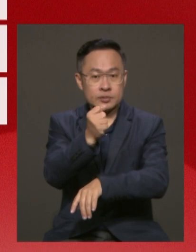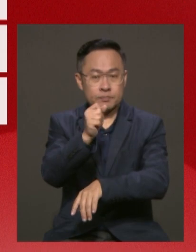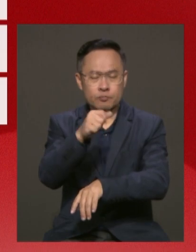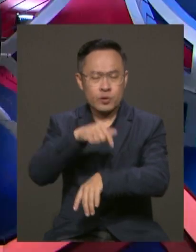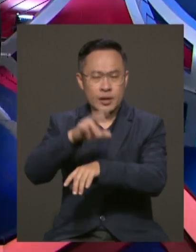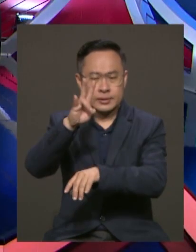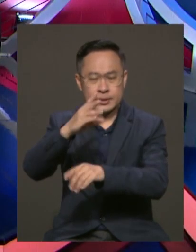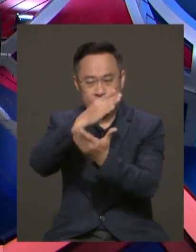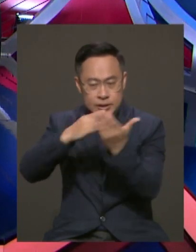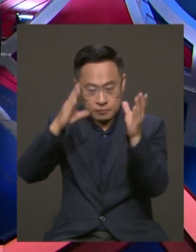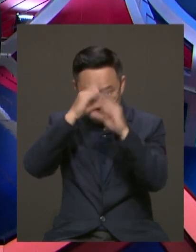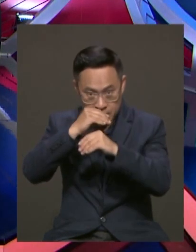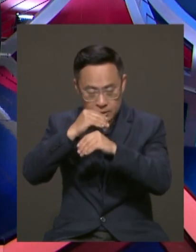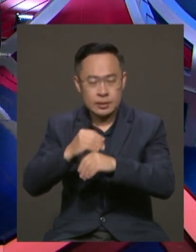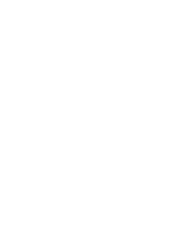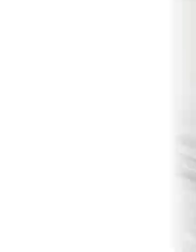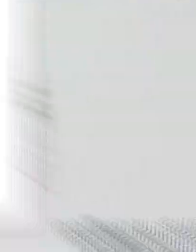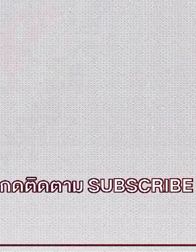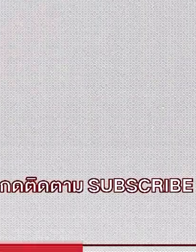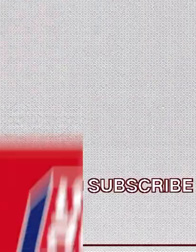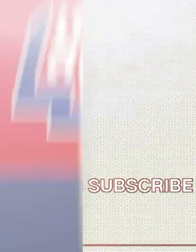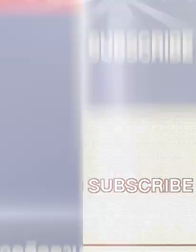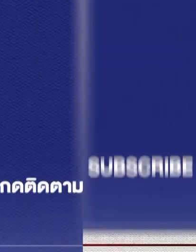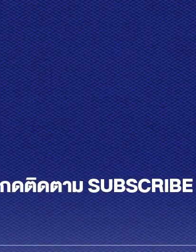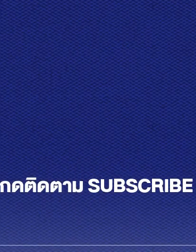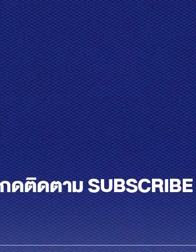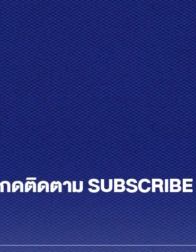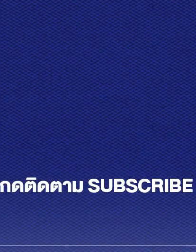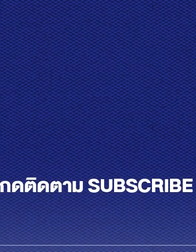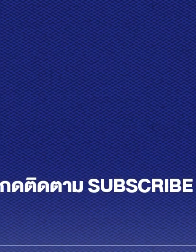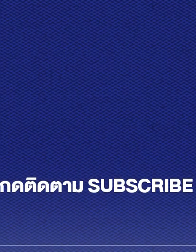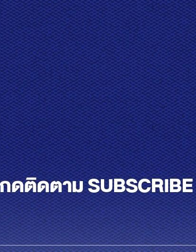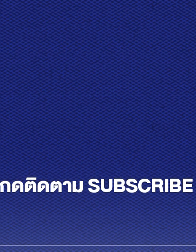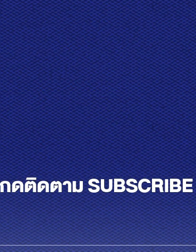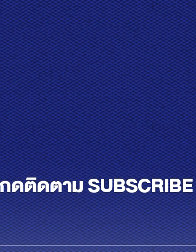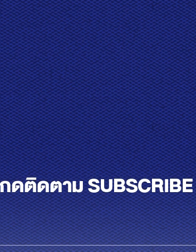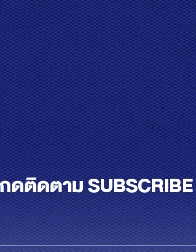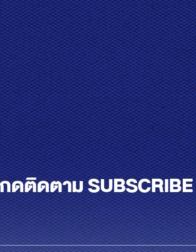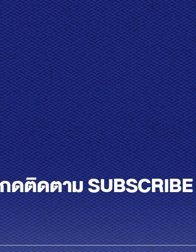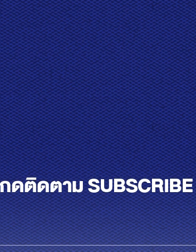นาทีทุ่มครึ่งเดี๋ยวรอติดตามกันด้วยนะคะ ครับ